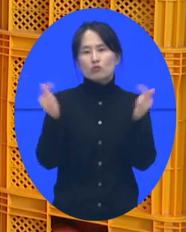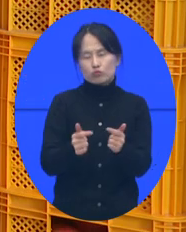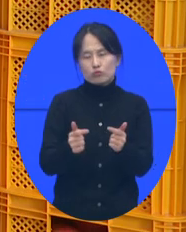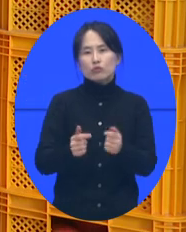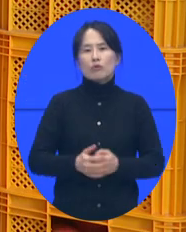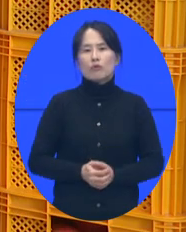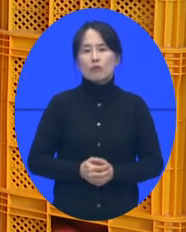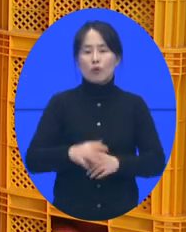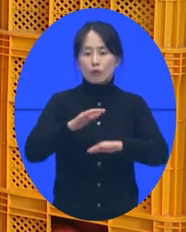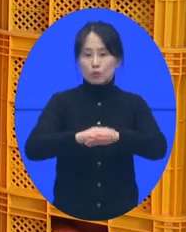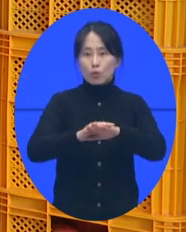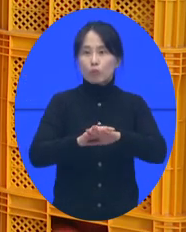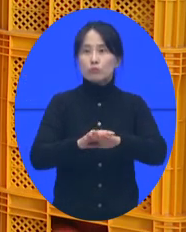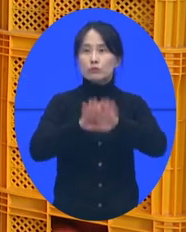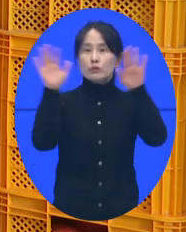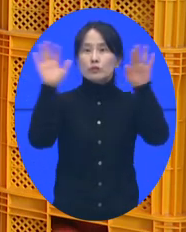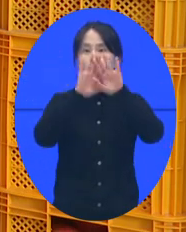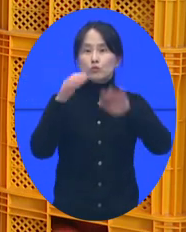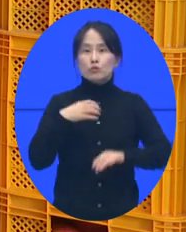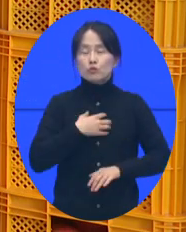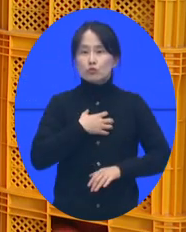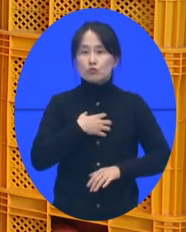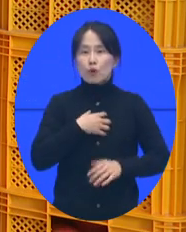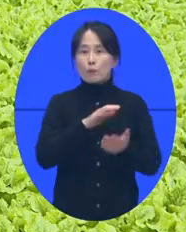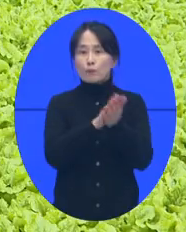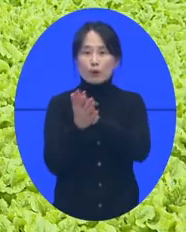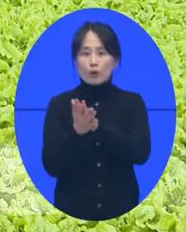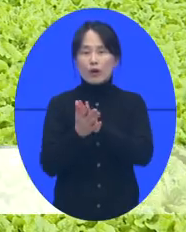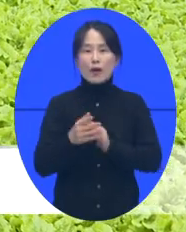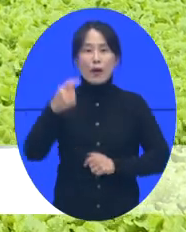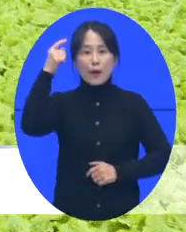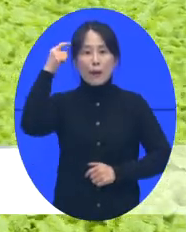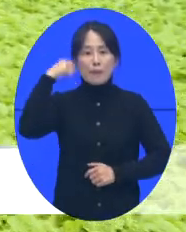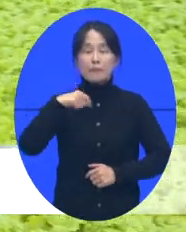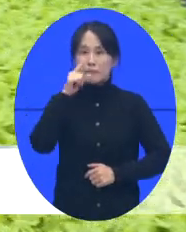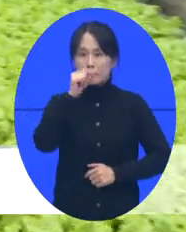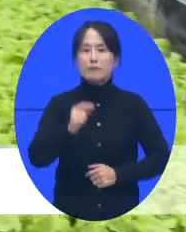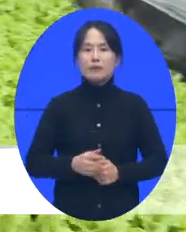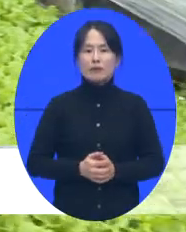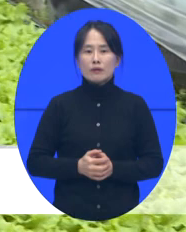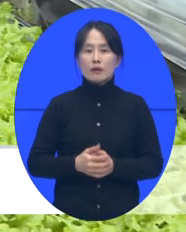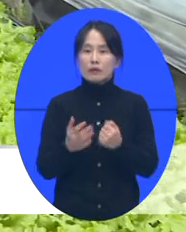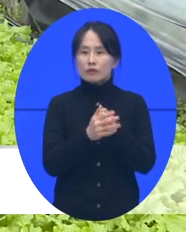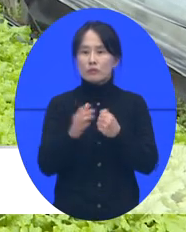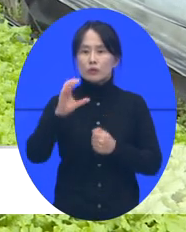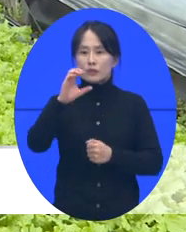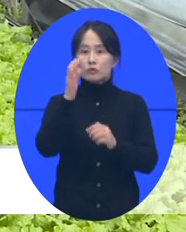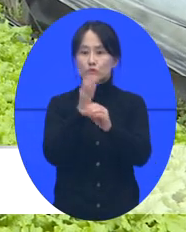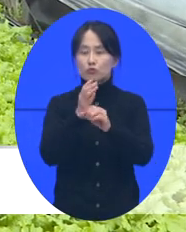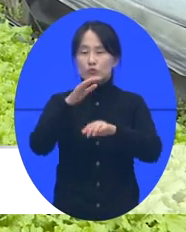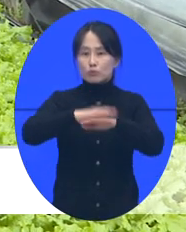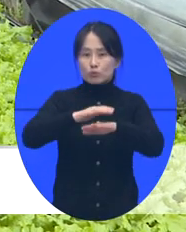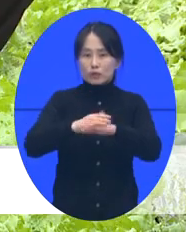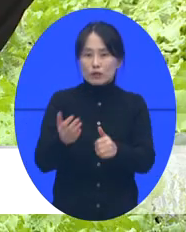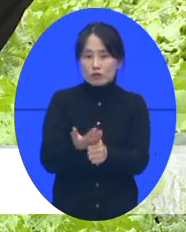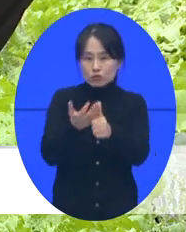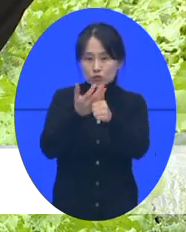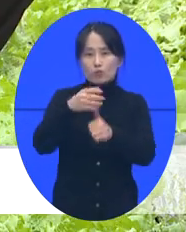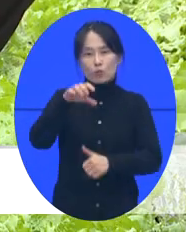합니다. 이처럼 농업은 기후변화에 민감한 편입니다. 이에 농가들은 하나둘 탄소중립 농업을 실천